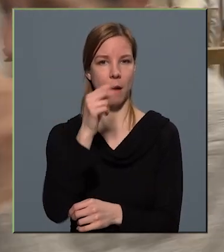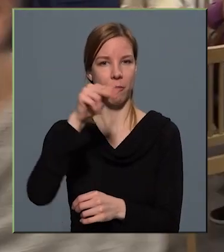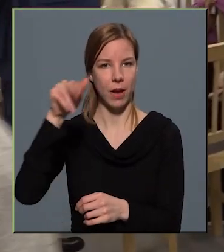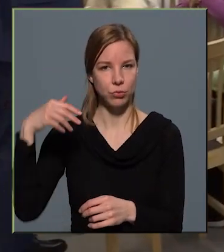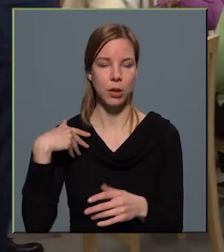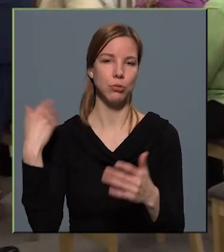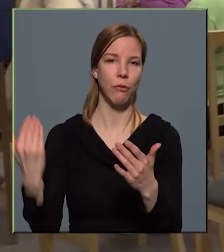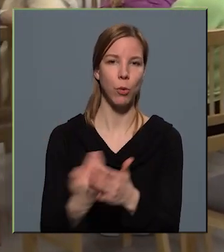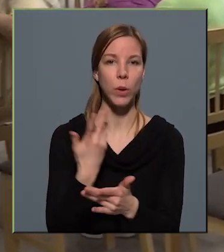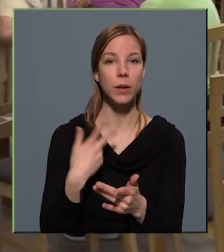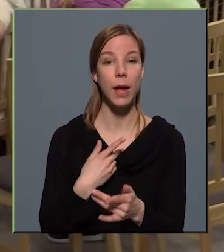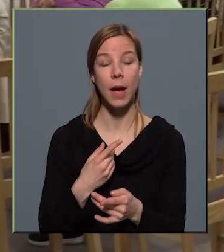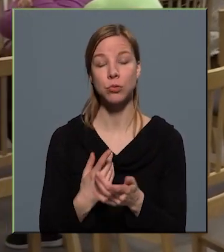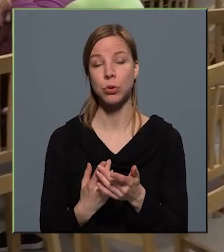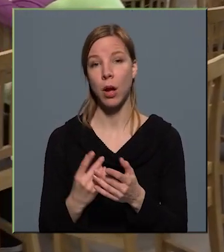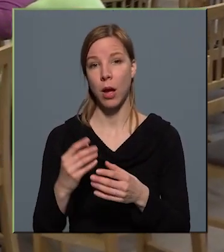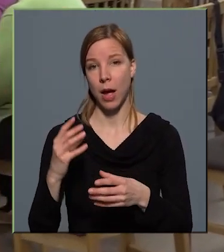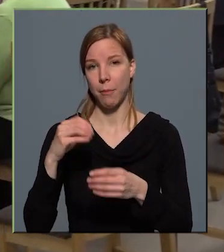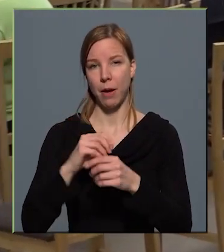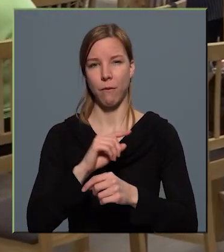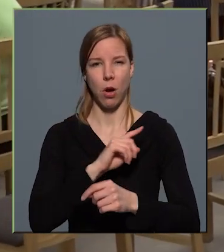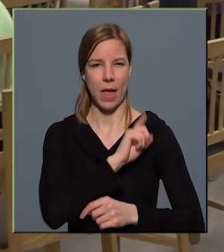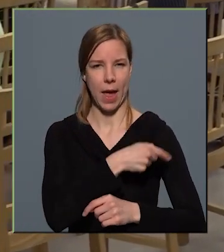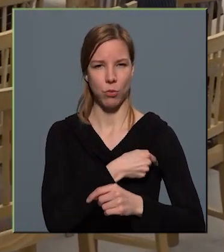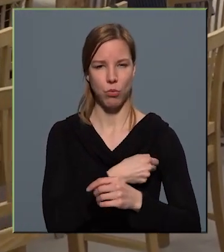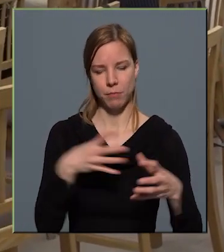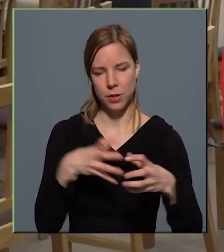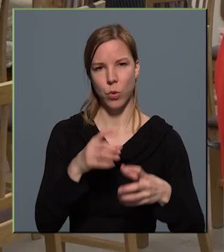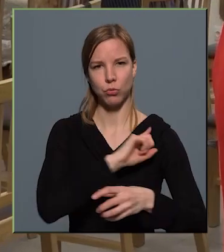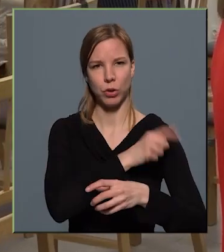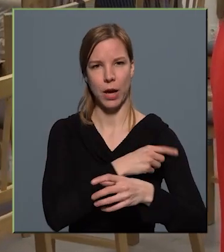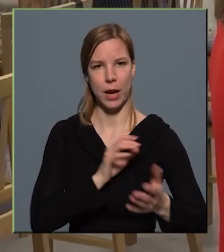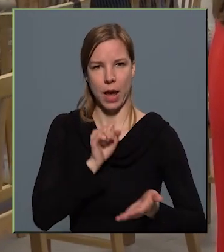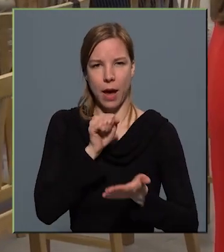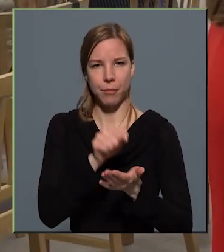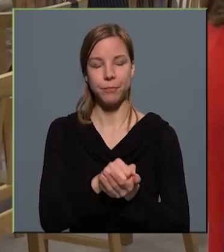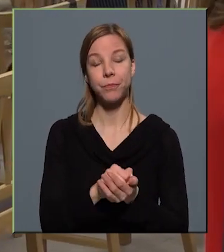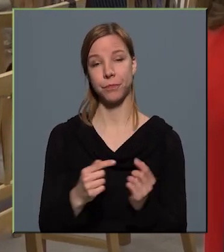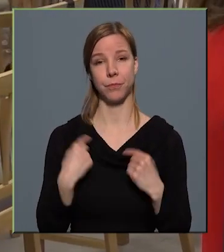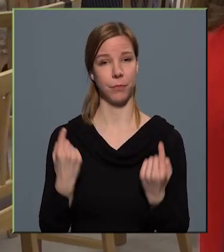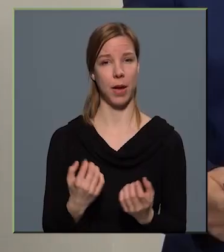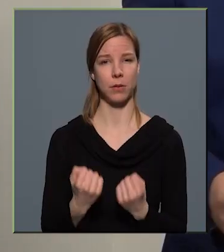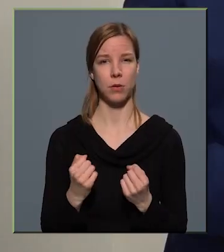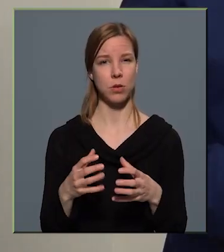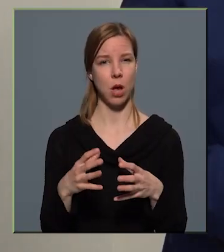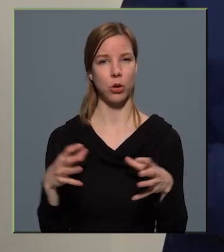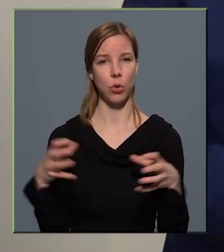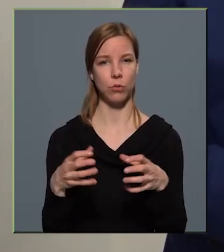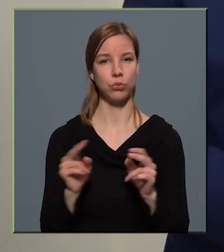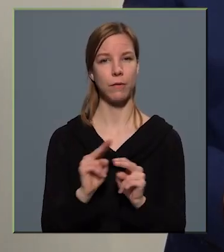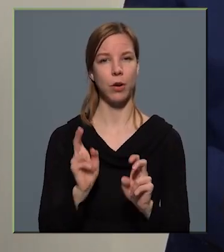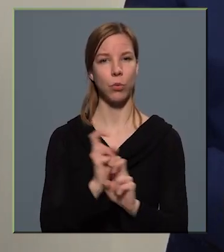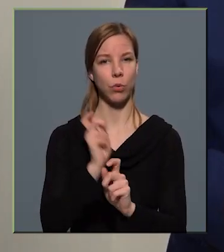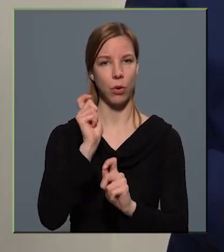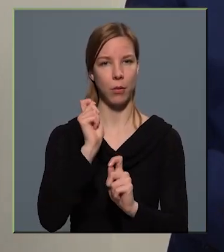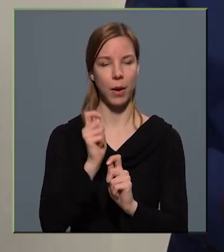hogy talán ebben van a legnagyobb erő, a közösségnek az ereje, és mi azt gondolom, hogy mi egy nagy közösség vagyunk itt Kőbányán, aminek a közösségnek a